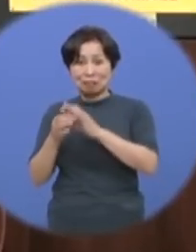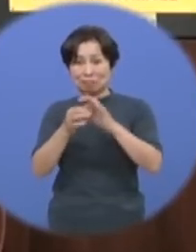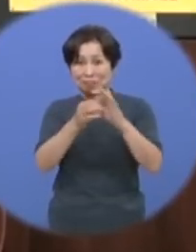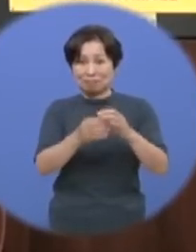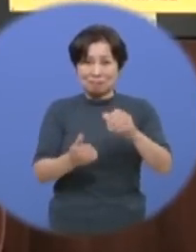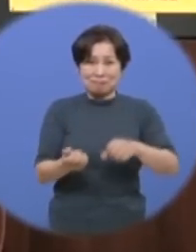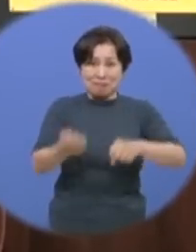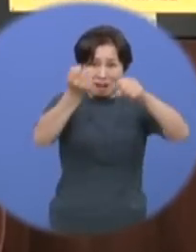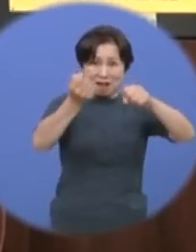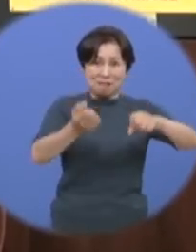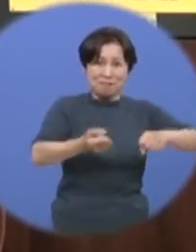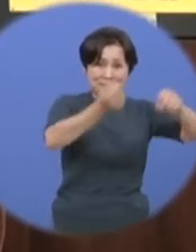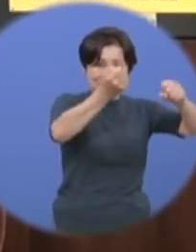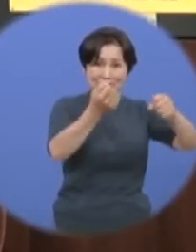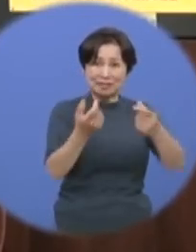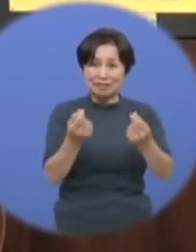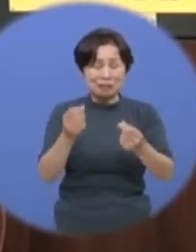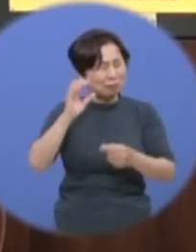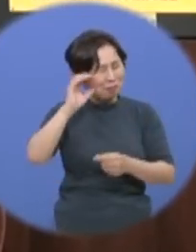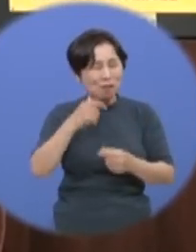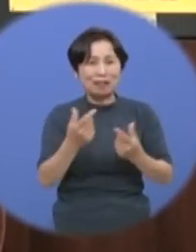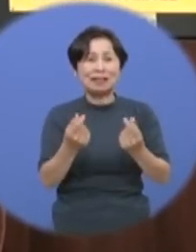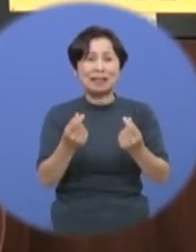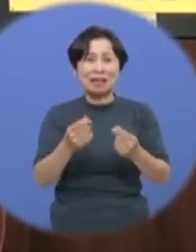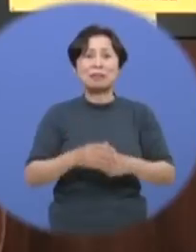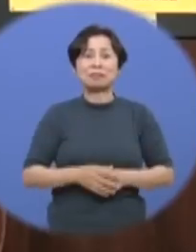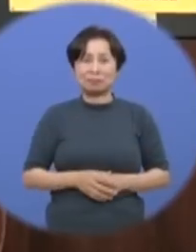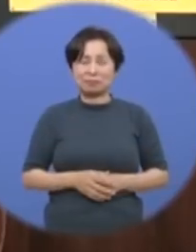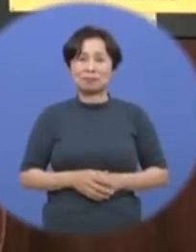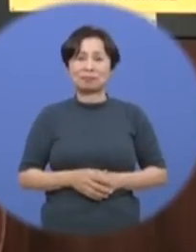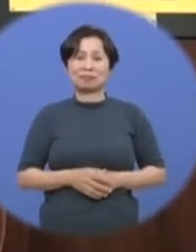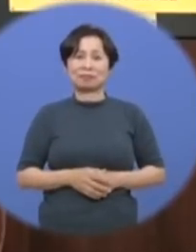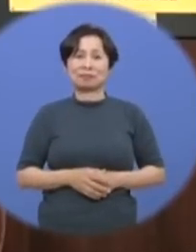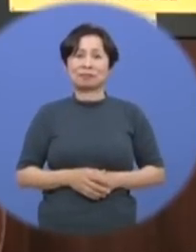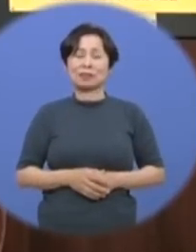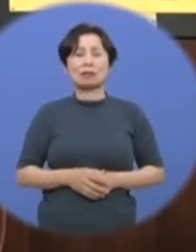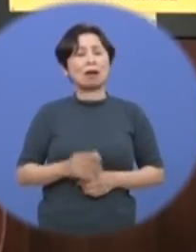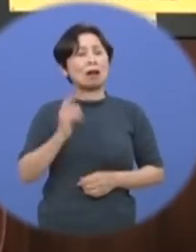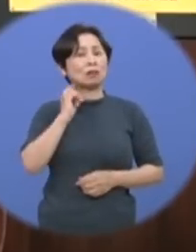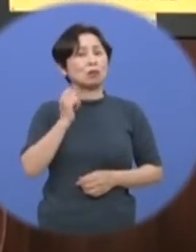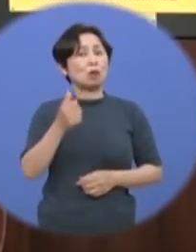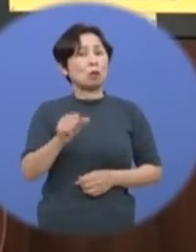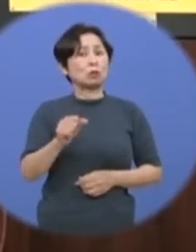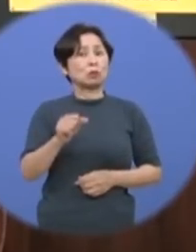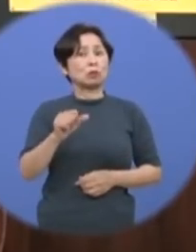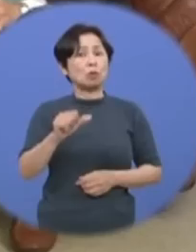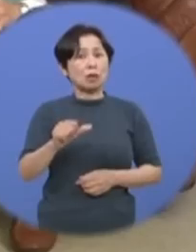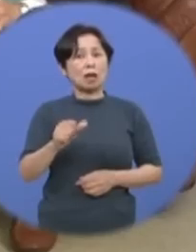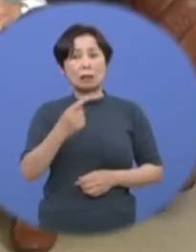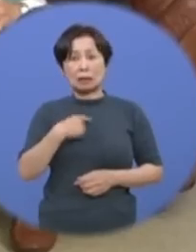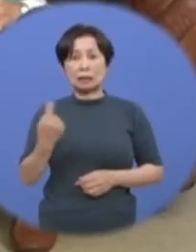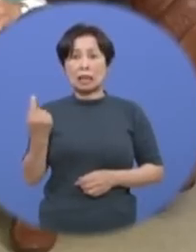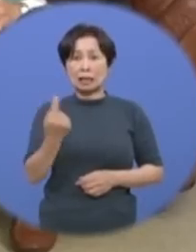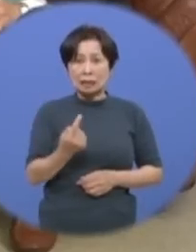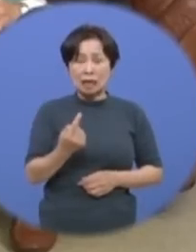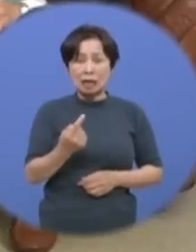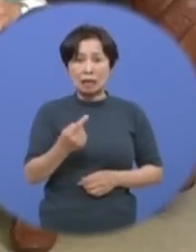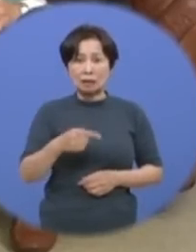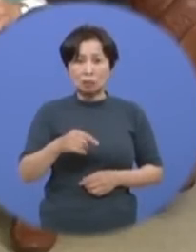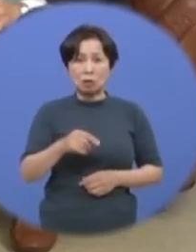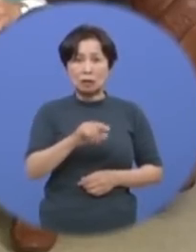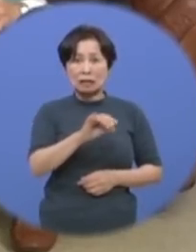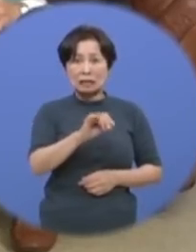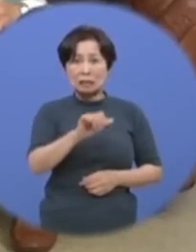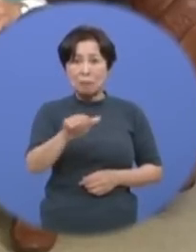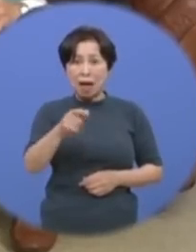全盛期4年がぁあの春夏の場ですからね55年に来て紫雲を見た時に